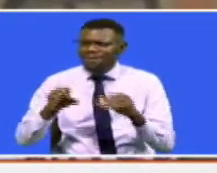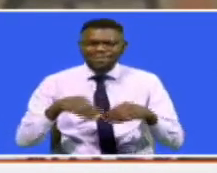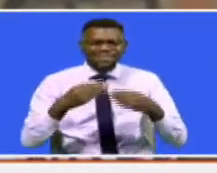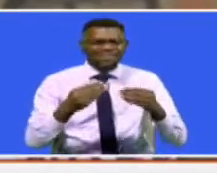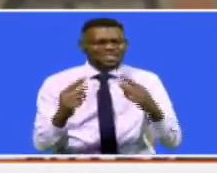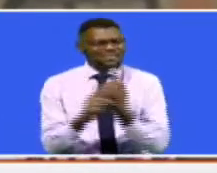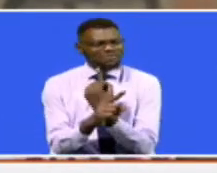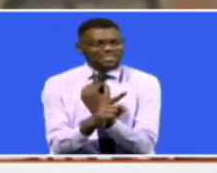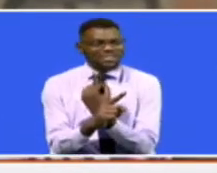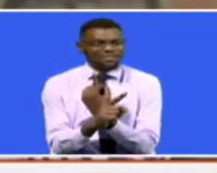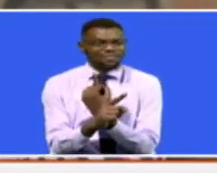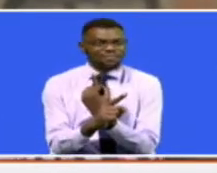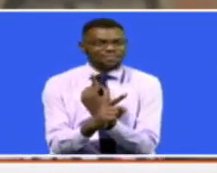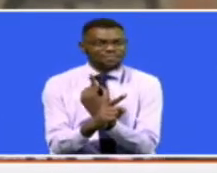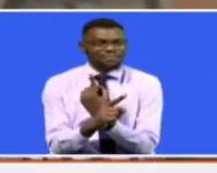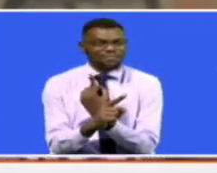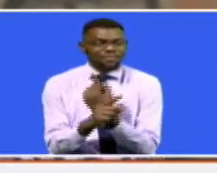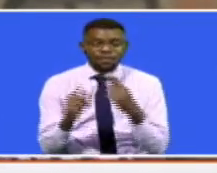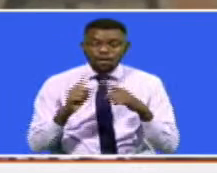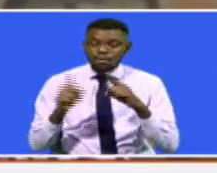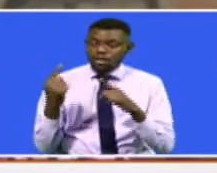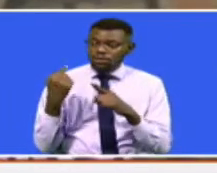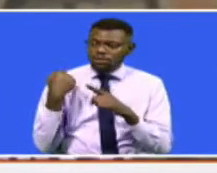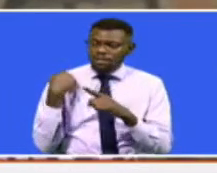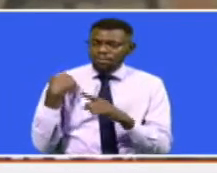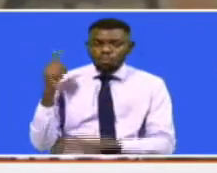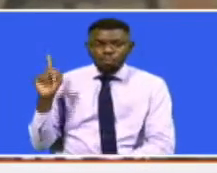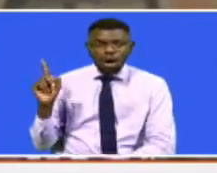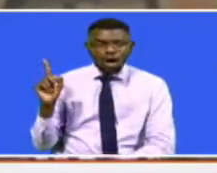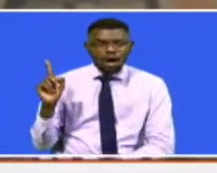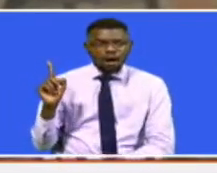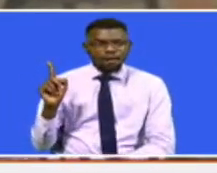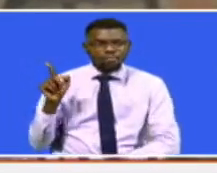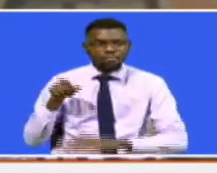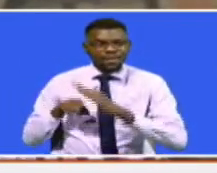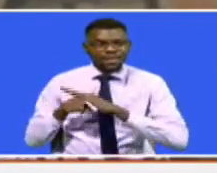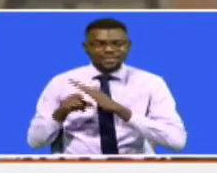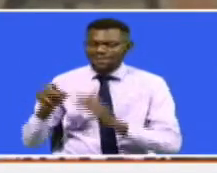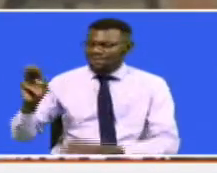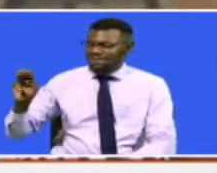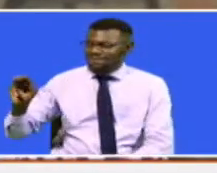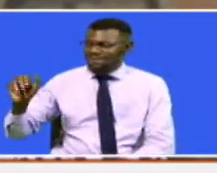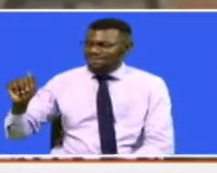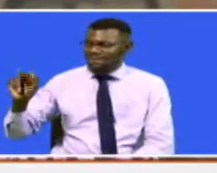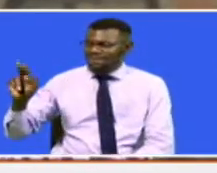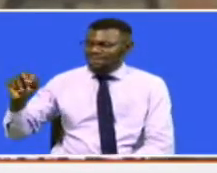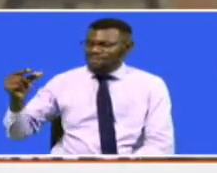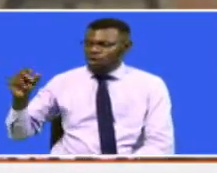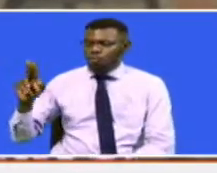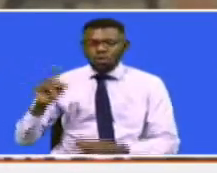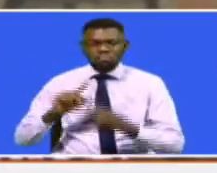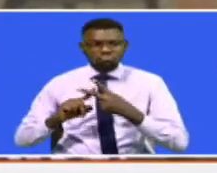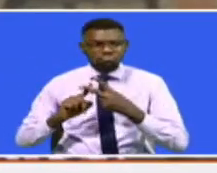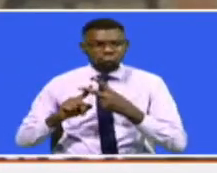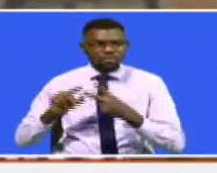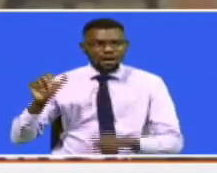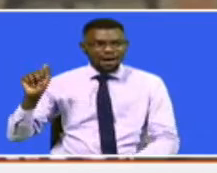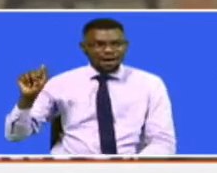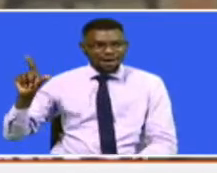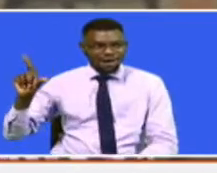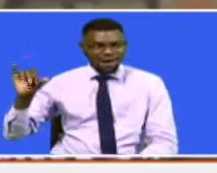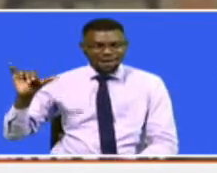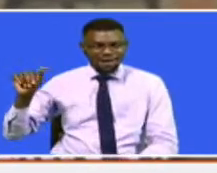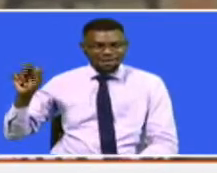But the highest candidate has been absorbed at Mangu High. The second one, Alliance